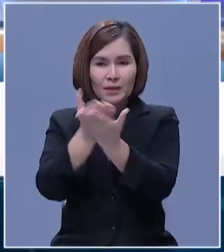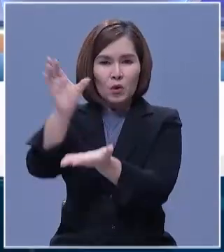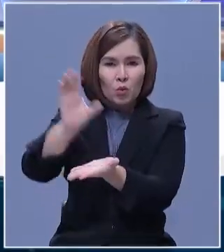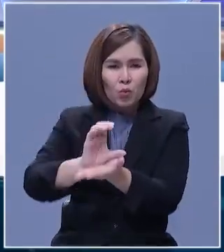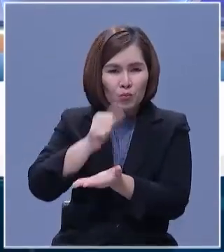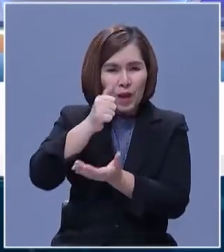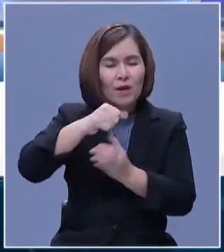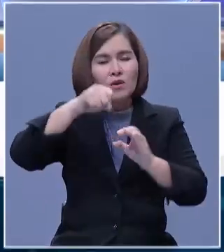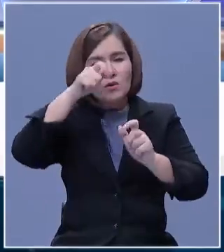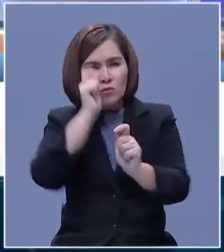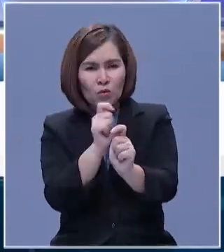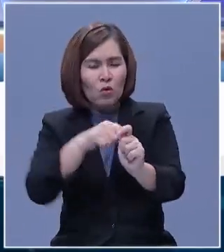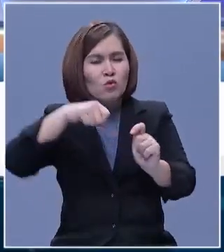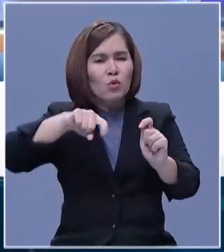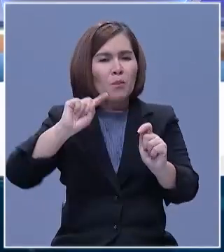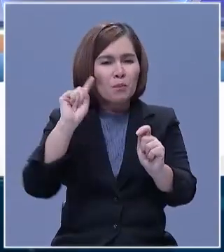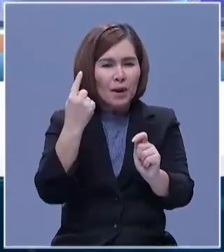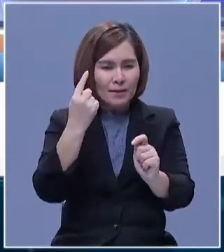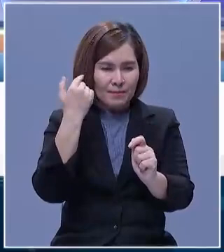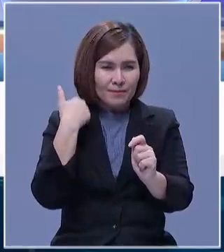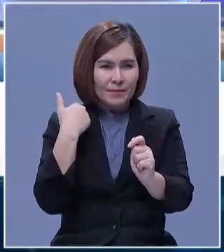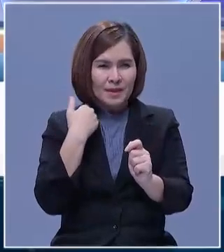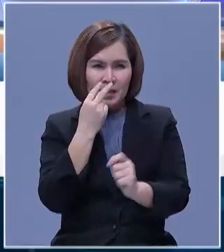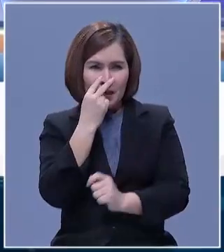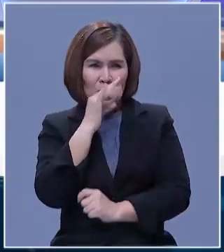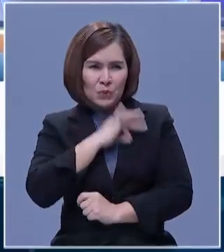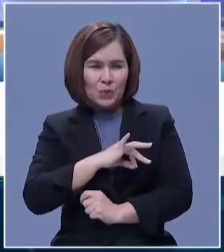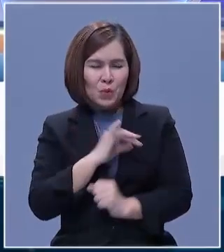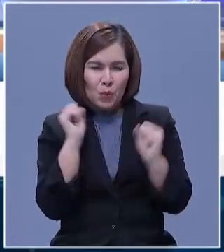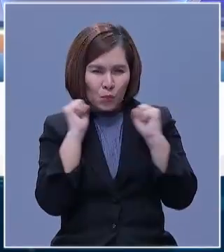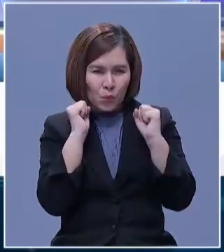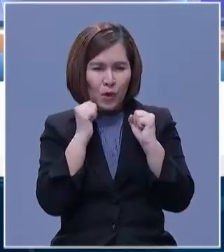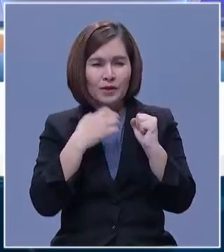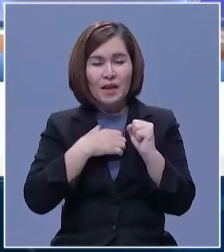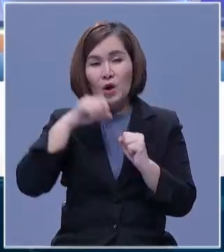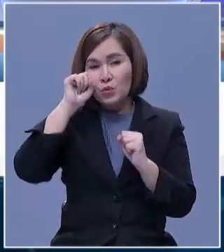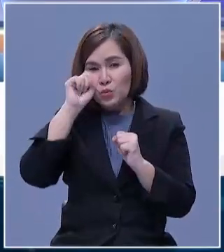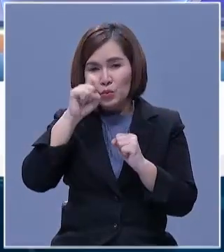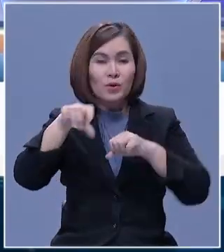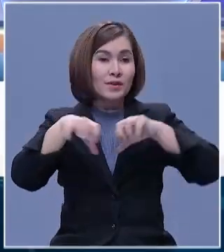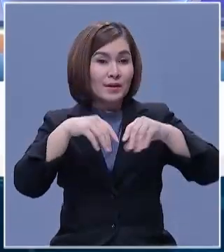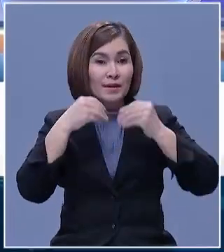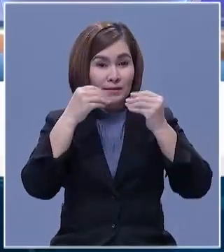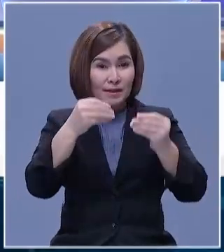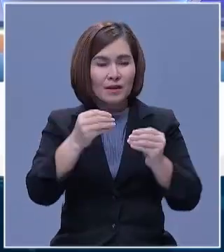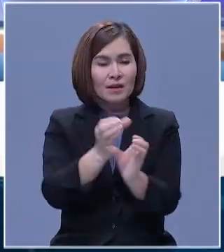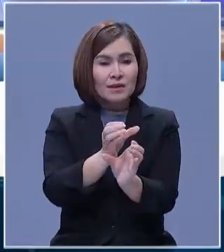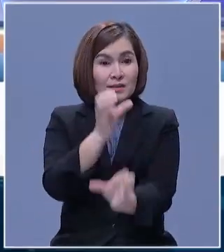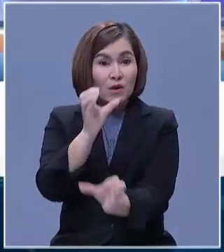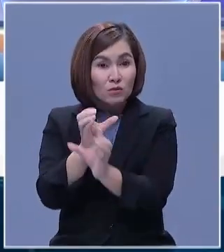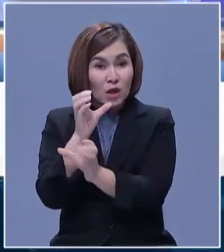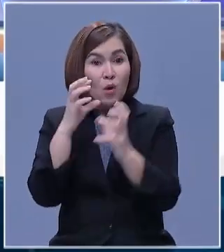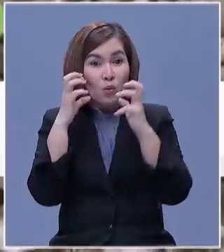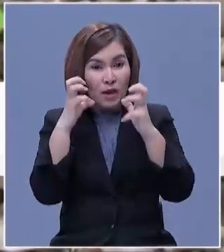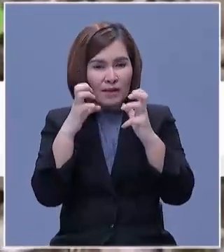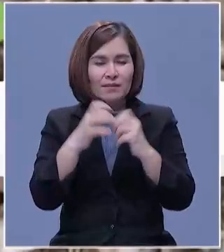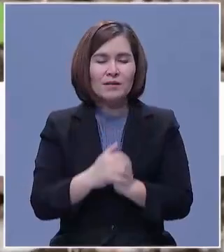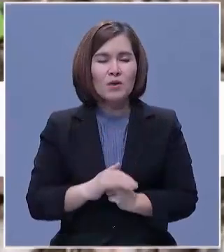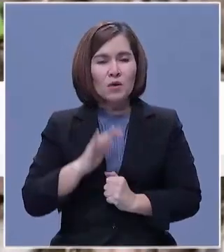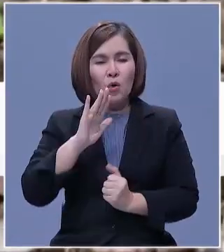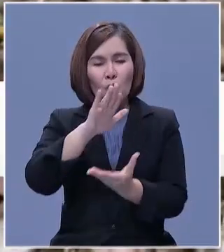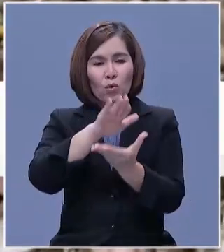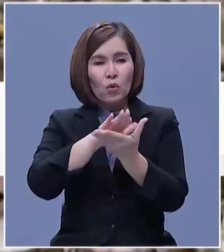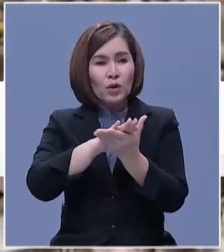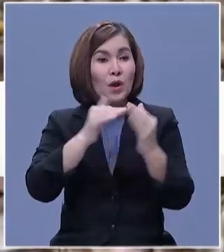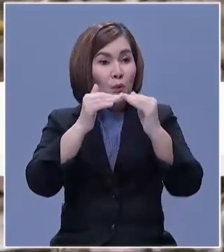ณอยู ่ โอ้แต่มันก็หวาดเสียวนะอยากให้ซ่อมไวๆเนี่ยนะครับท่านผู้ชมครับนี่เป็นสภาพของเสาคอนกรีตของโรงเรียน